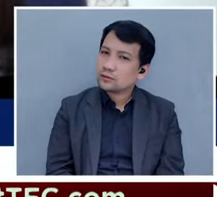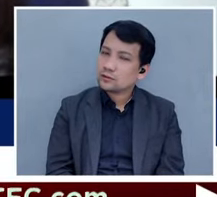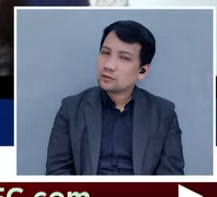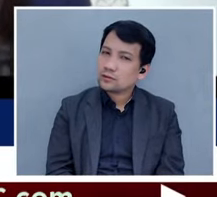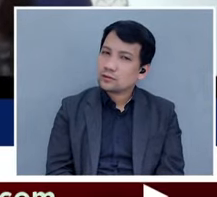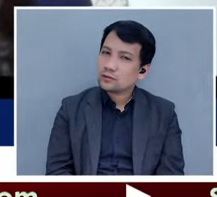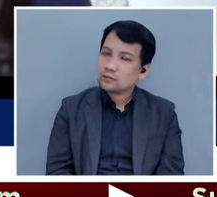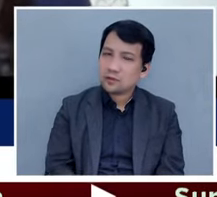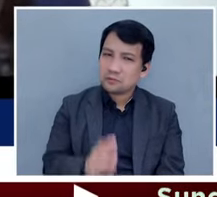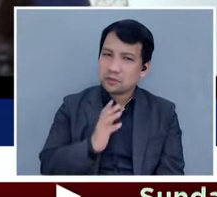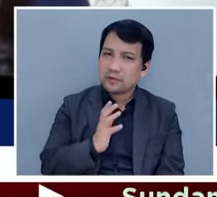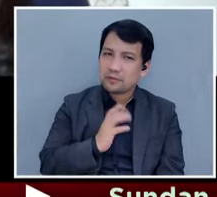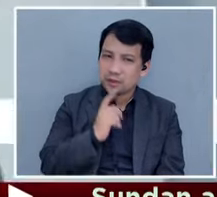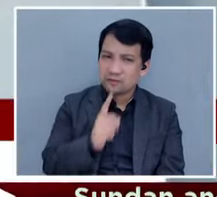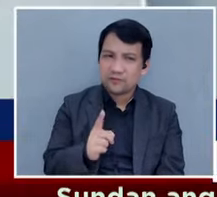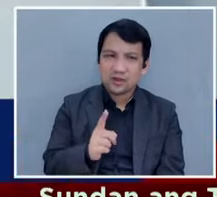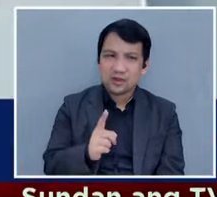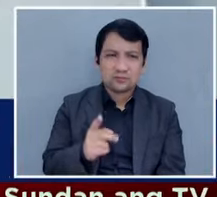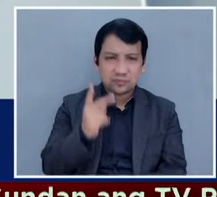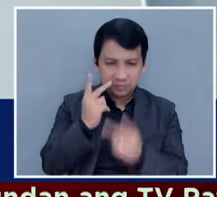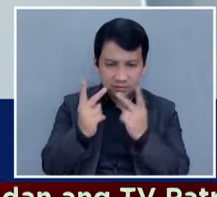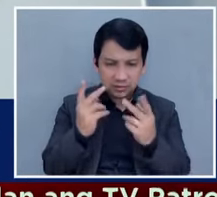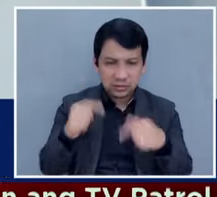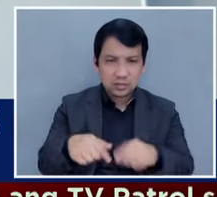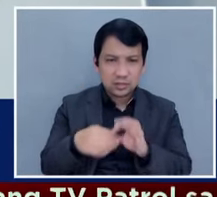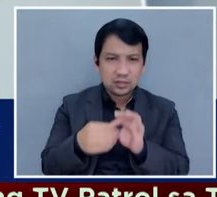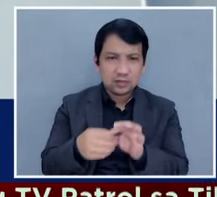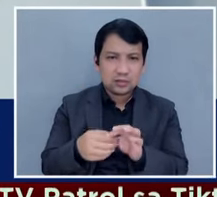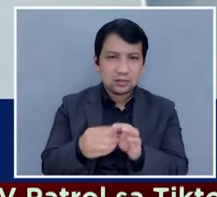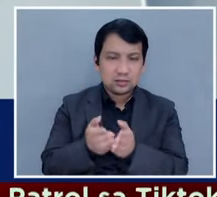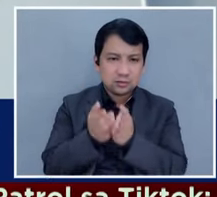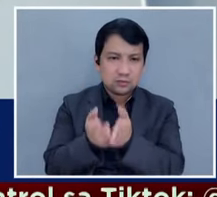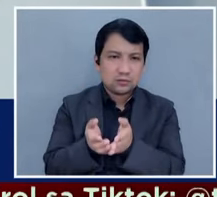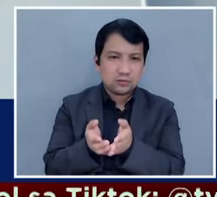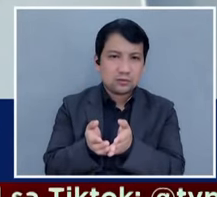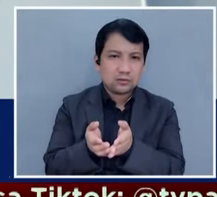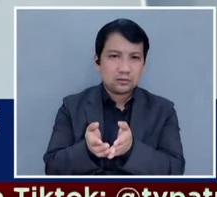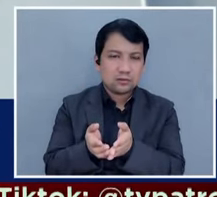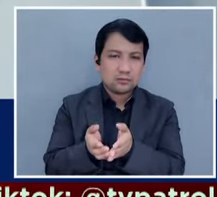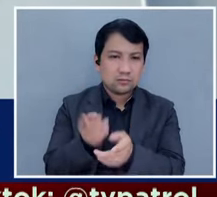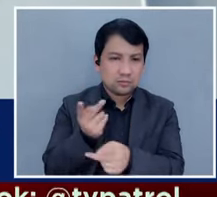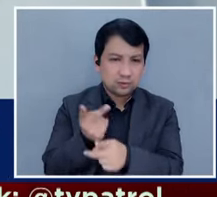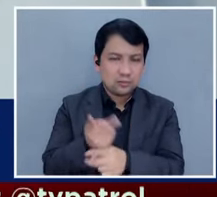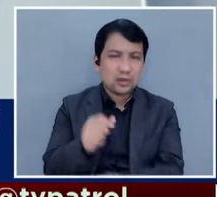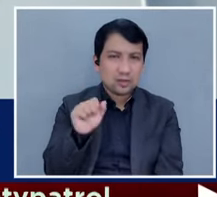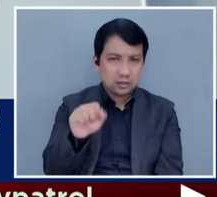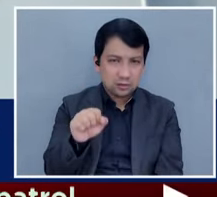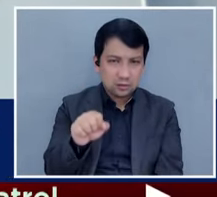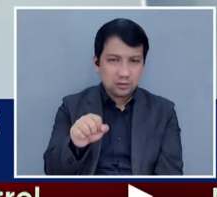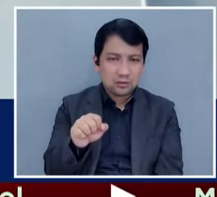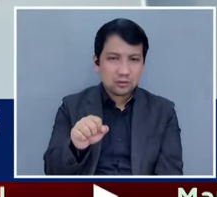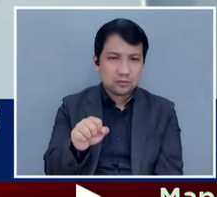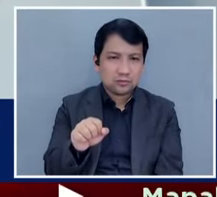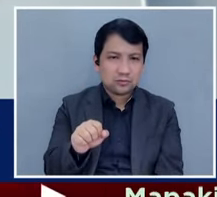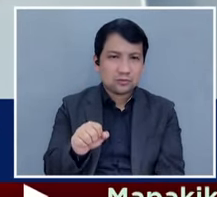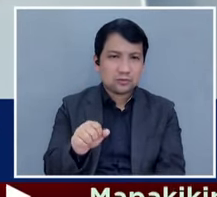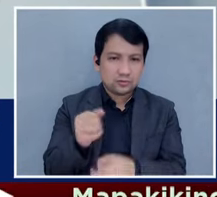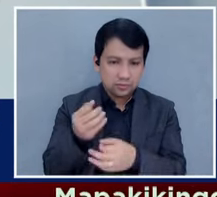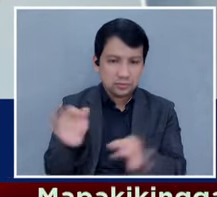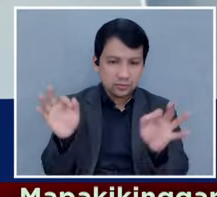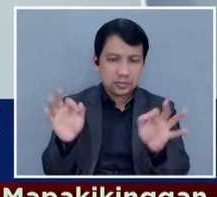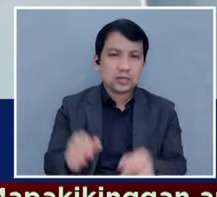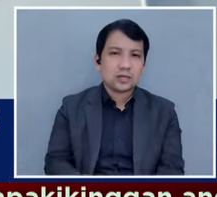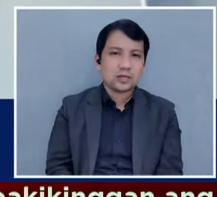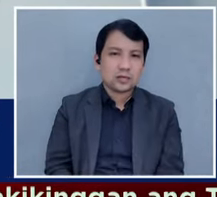Tinatrato naman sila bilang guests. For the seafarers, they keep saying, yes, they will be released soon. They will be released. They will be home